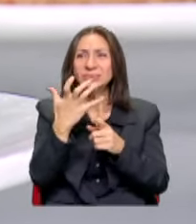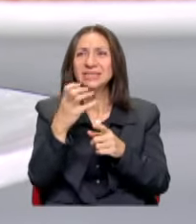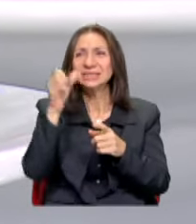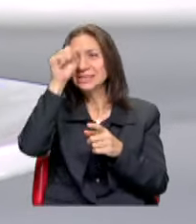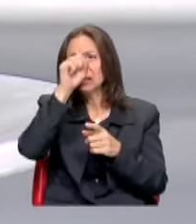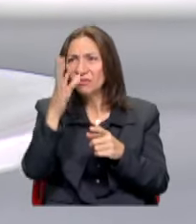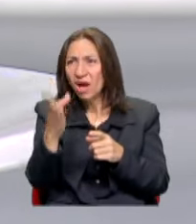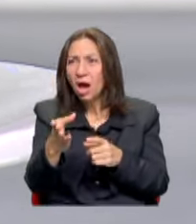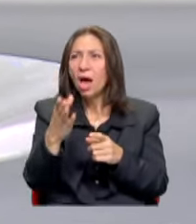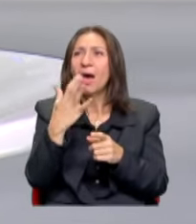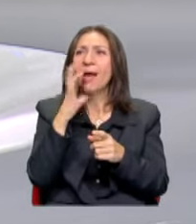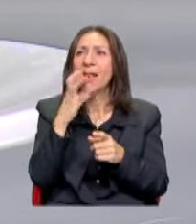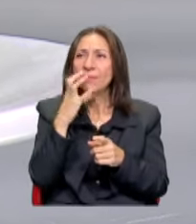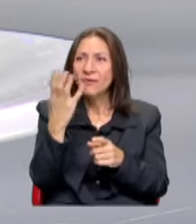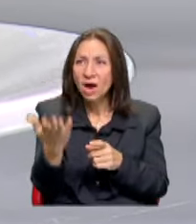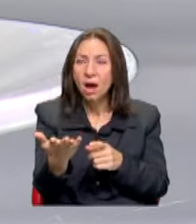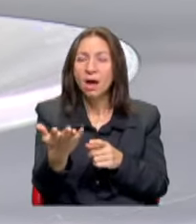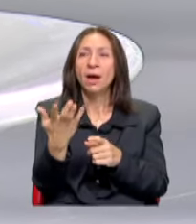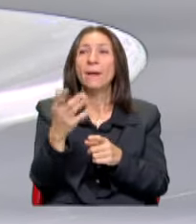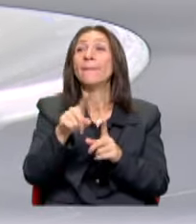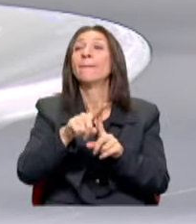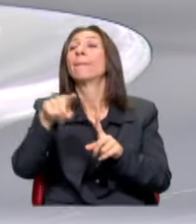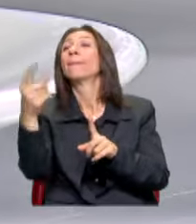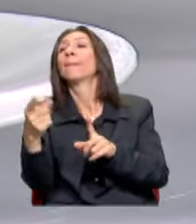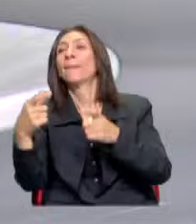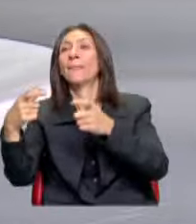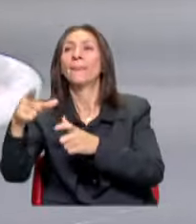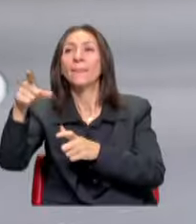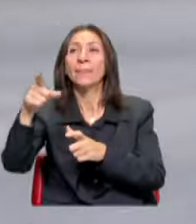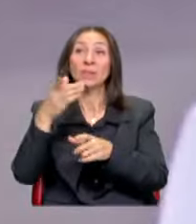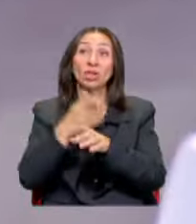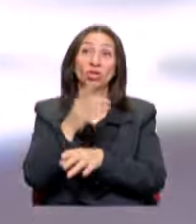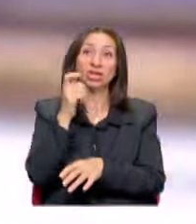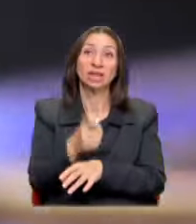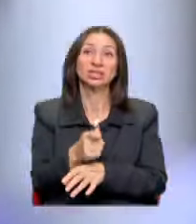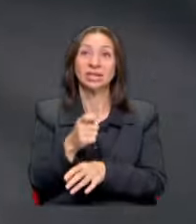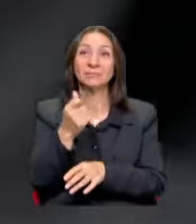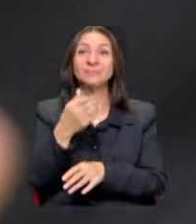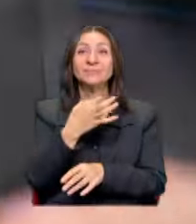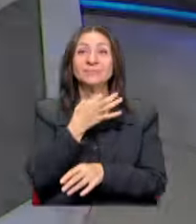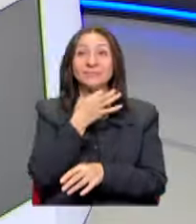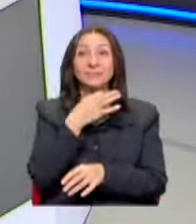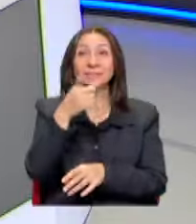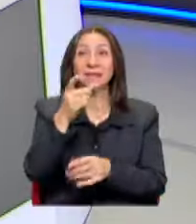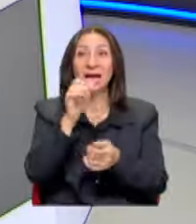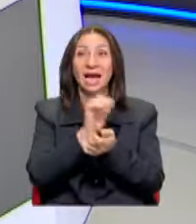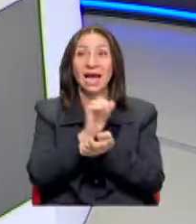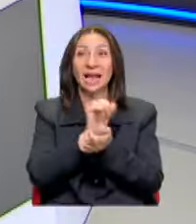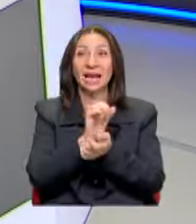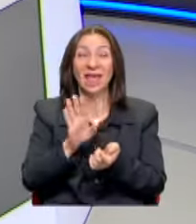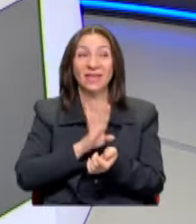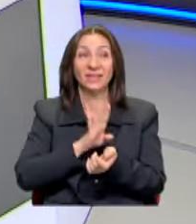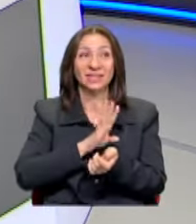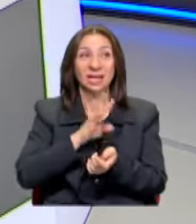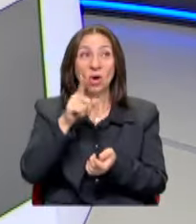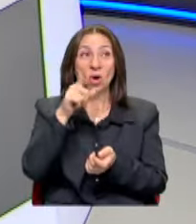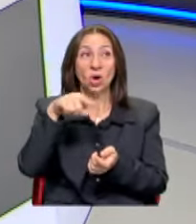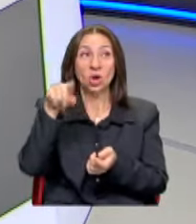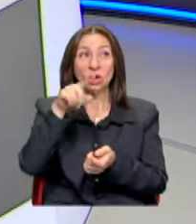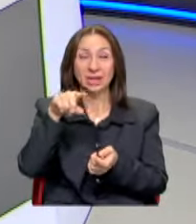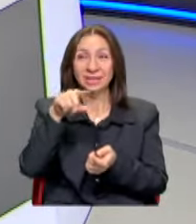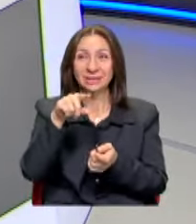Salatalık var elma var Diğer tarafta da bir gerçek var Dar gelirli ailelerin evlatları onların